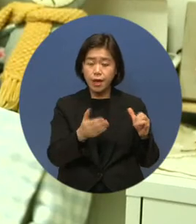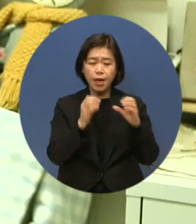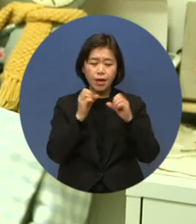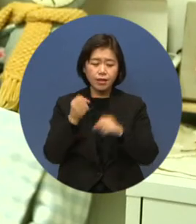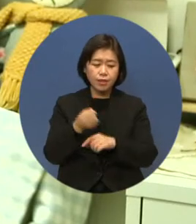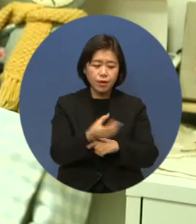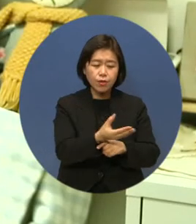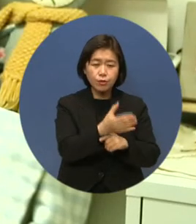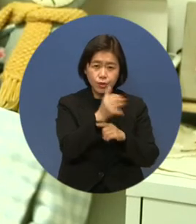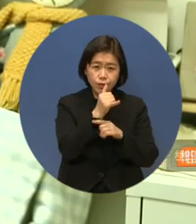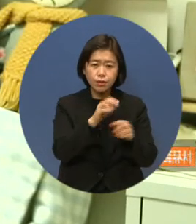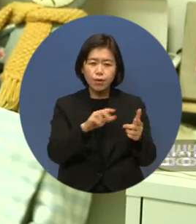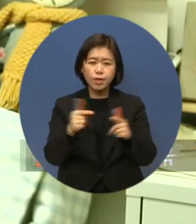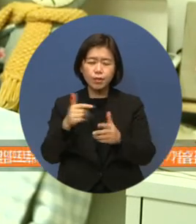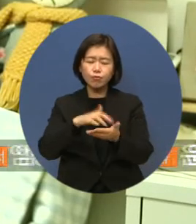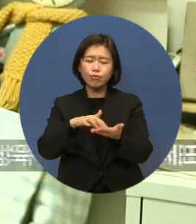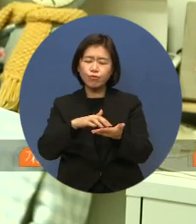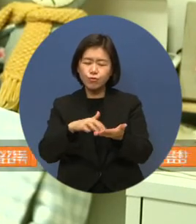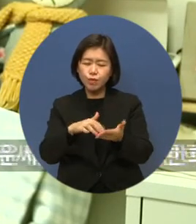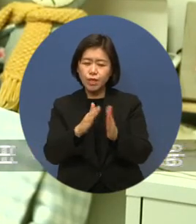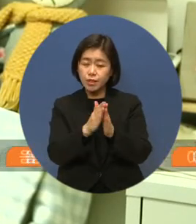있는 이런 촉각 교구제를